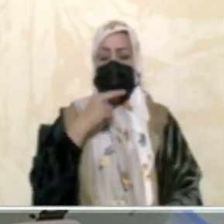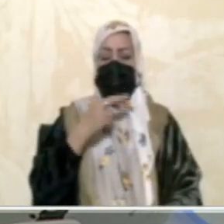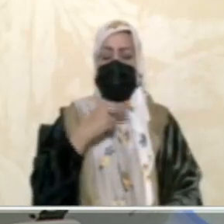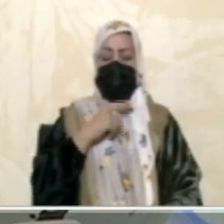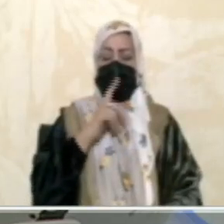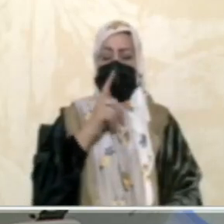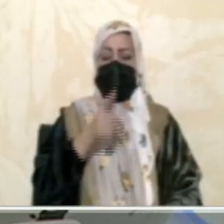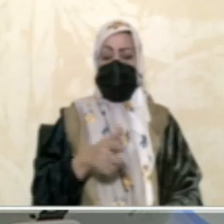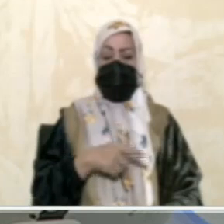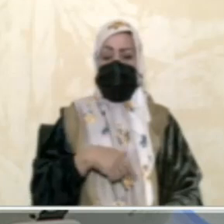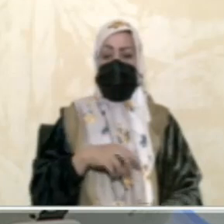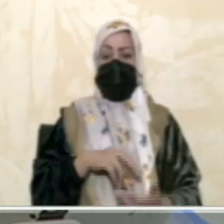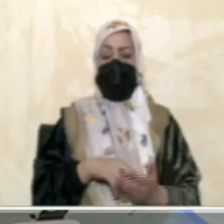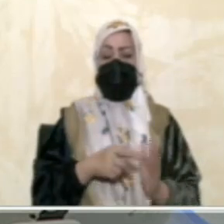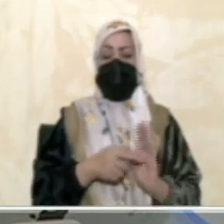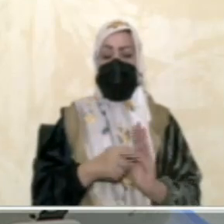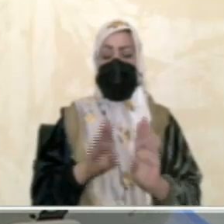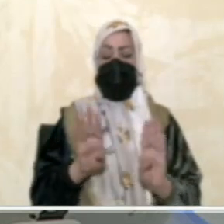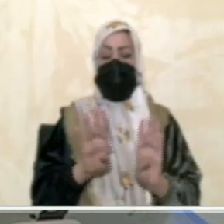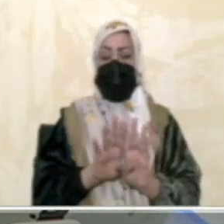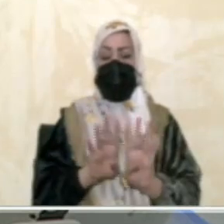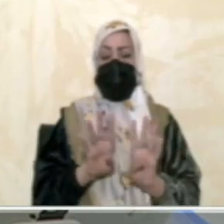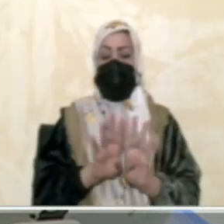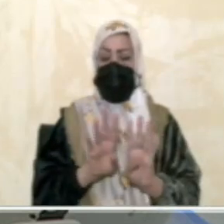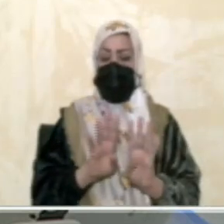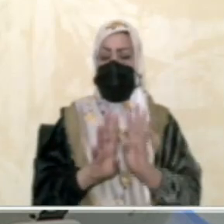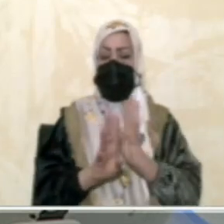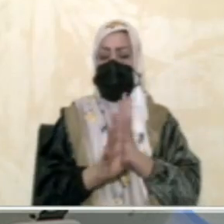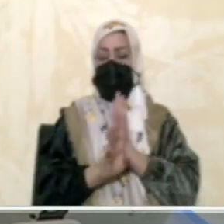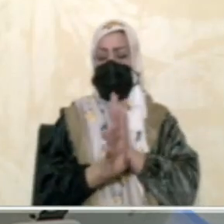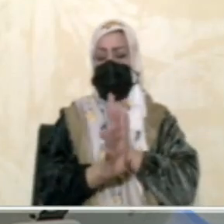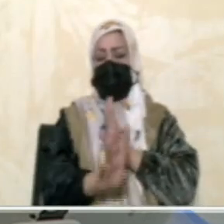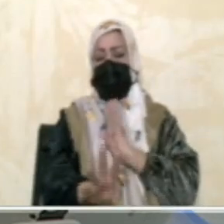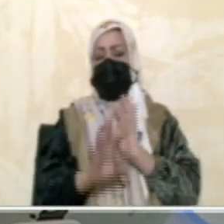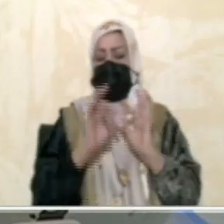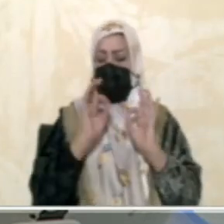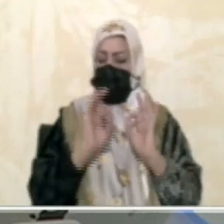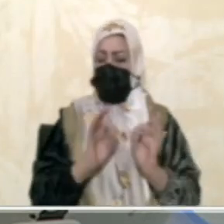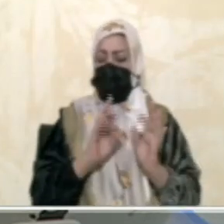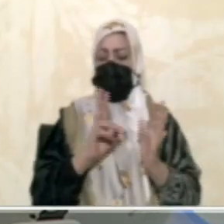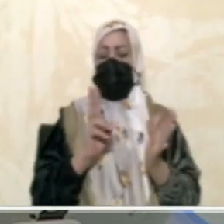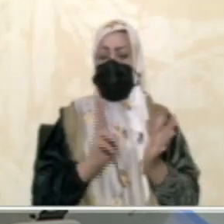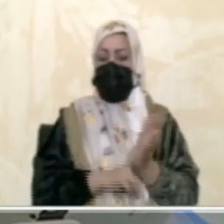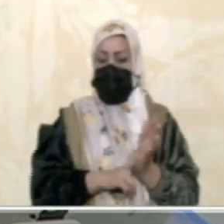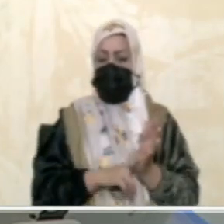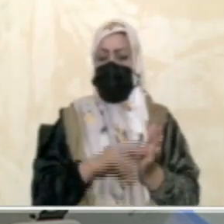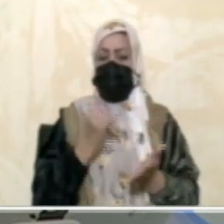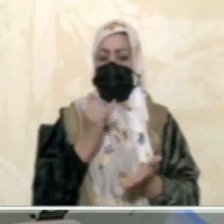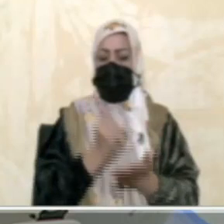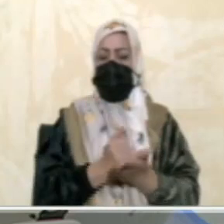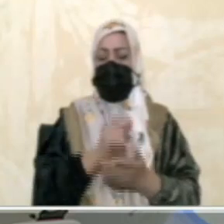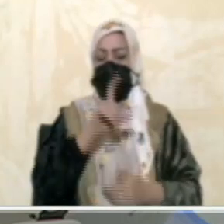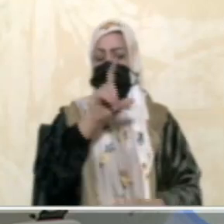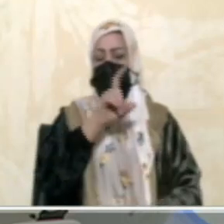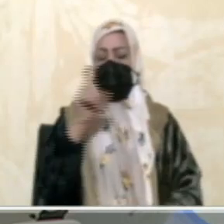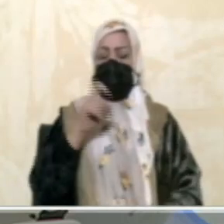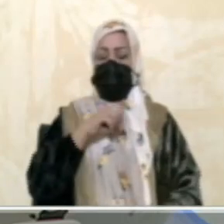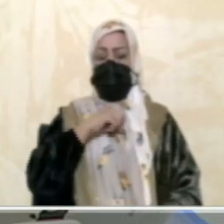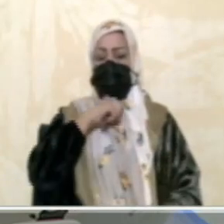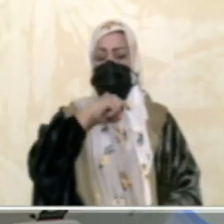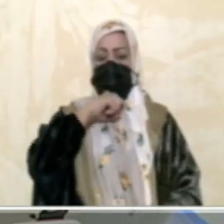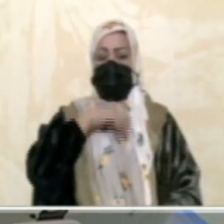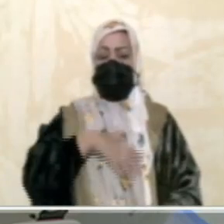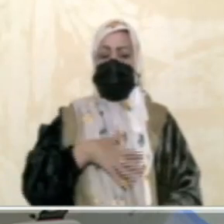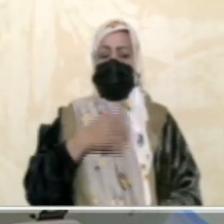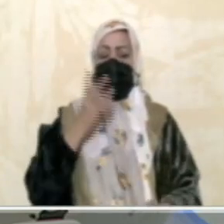صفوفها نعم هذا اصل ثابت ومعروف في الشريعه ان النبي صلى الله عليه وسلم امر بتسويه الصفوف